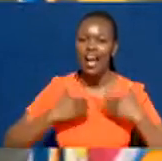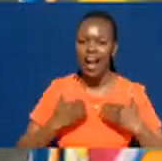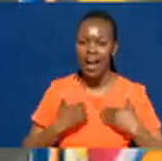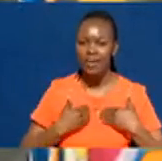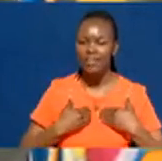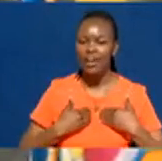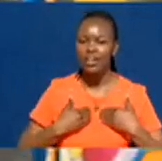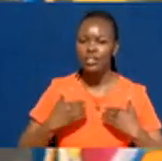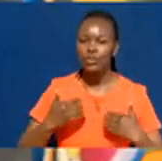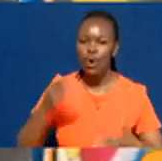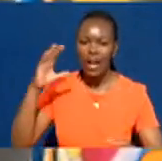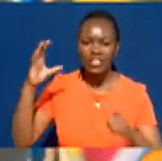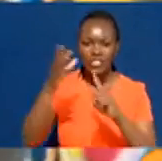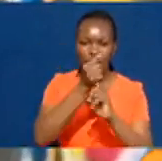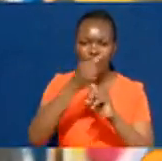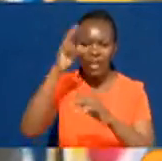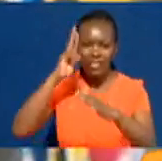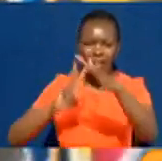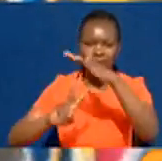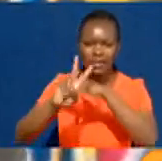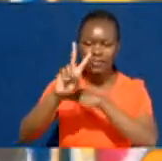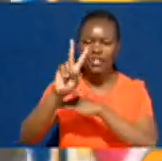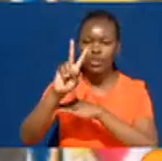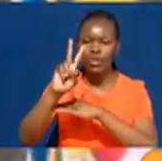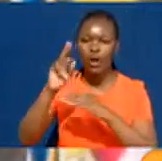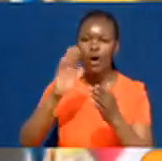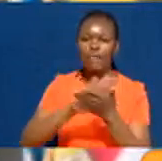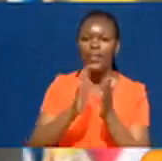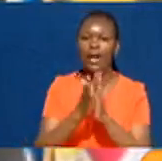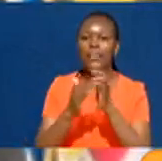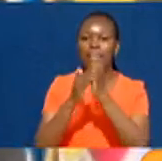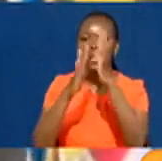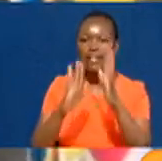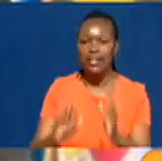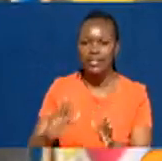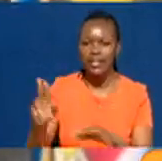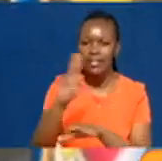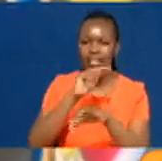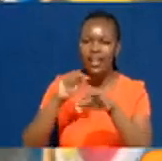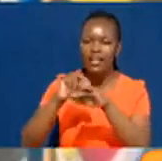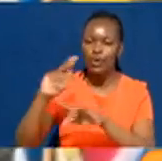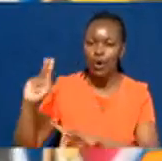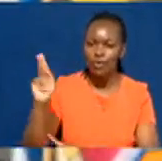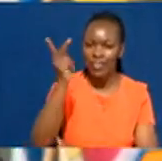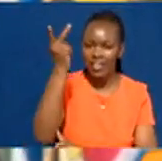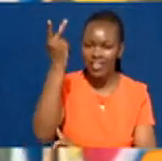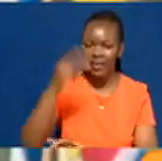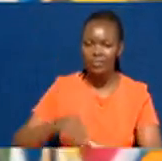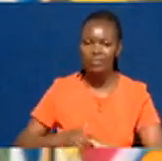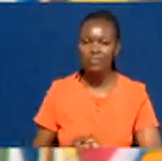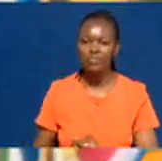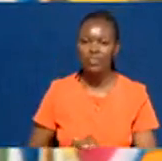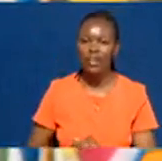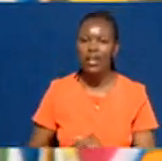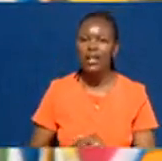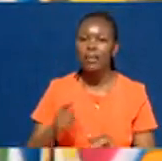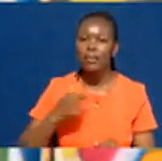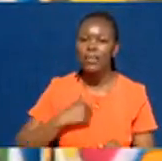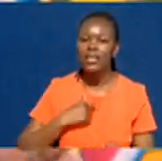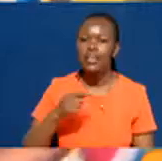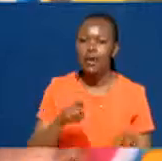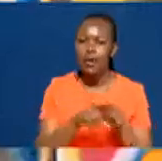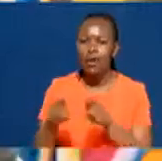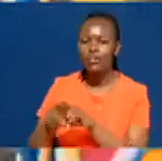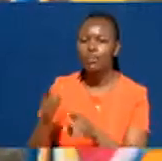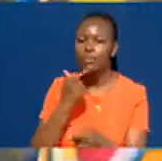kuwa na ndoto ya kuwa viongozi katika taifa letu la Kenya. Nimesema vile vile ya kwamba